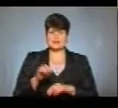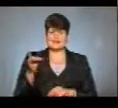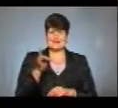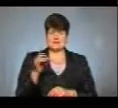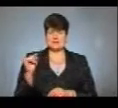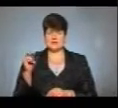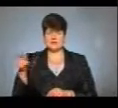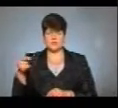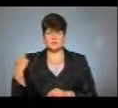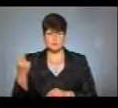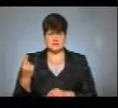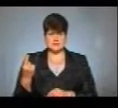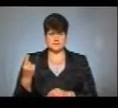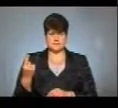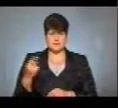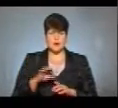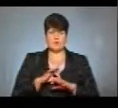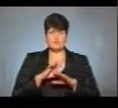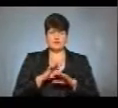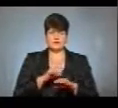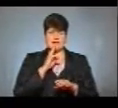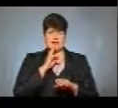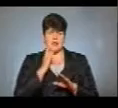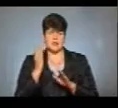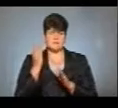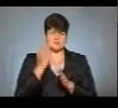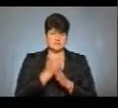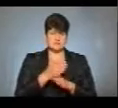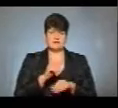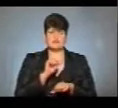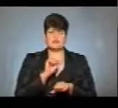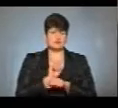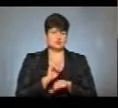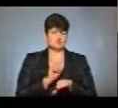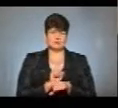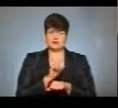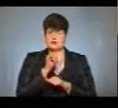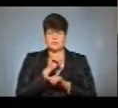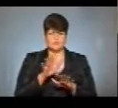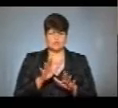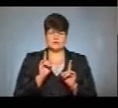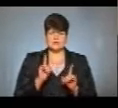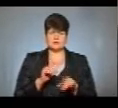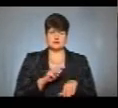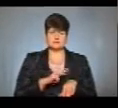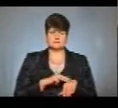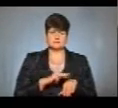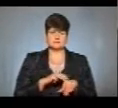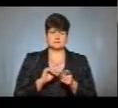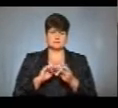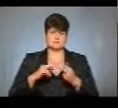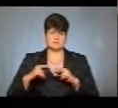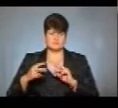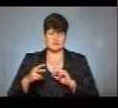Рівненської і Тернопільської областей. Проводили через Кременець, по дорозі фактично зупинок як таких не було, хіба тільки коли патрулі мінялися.